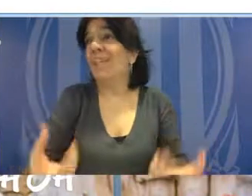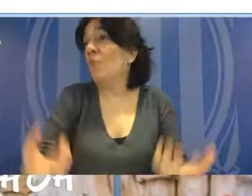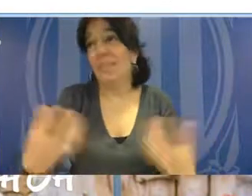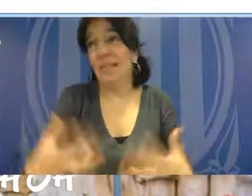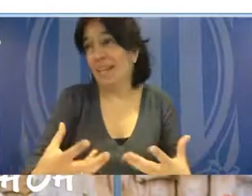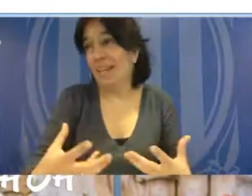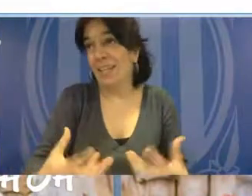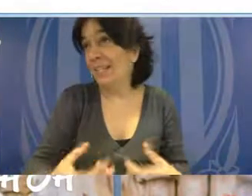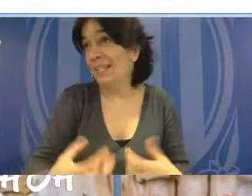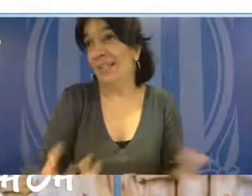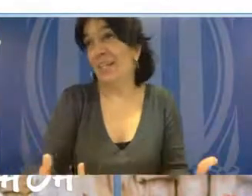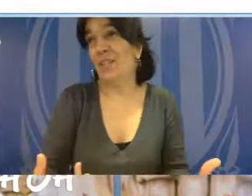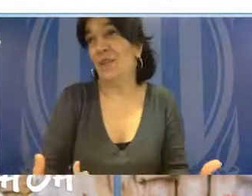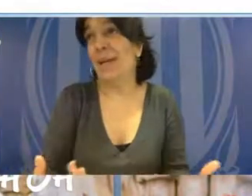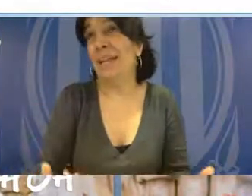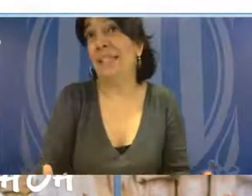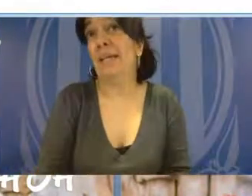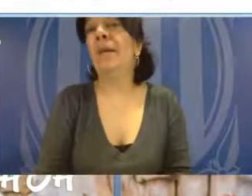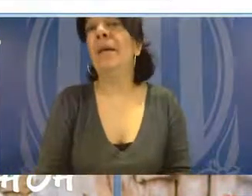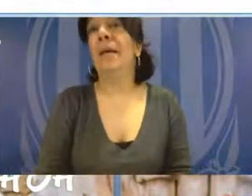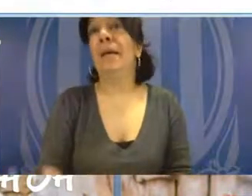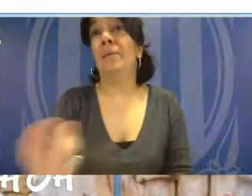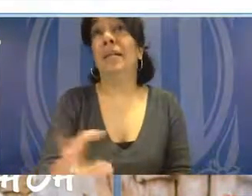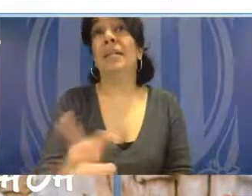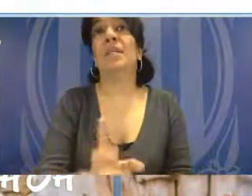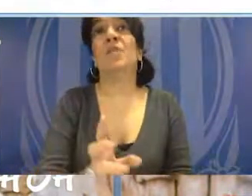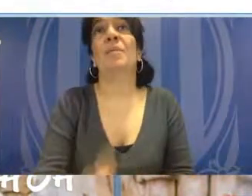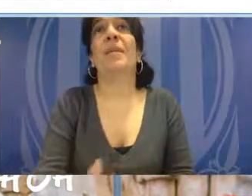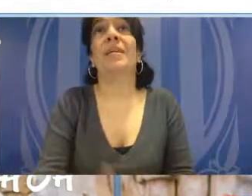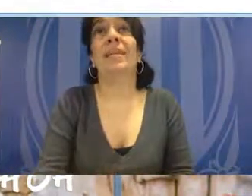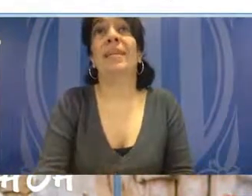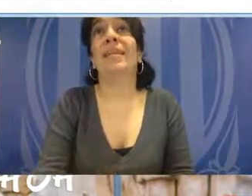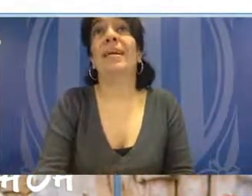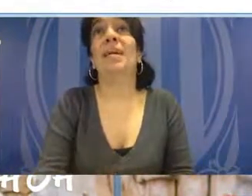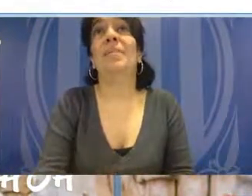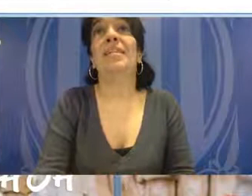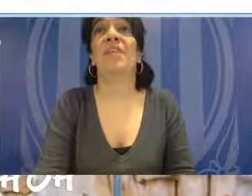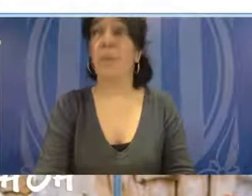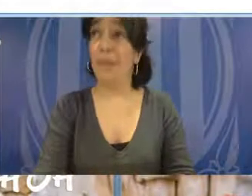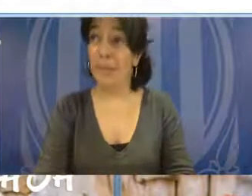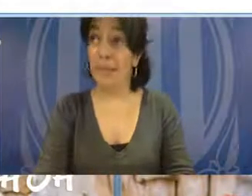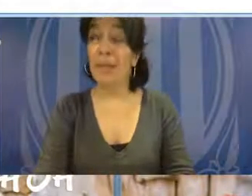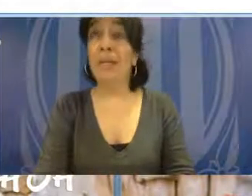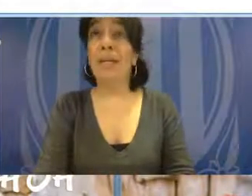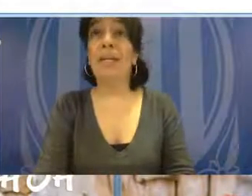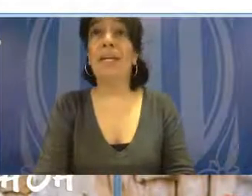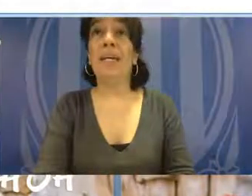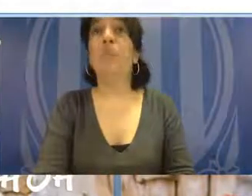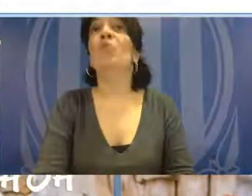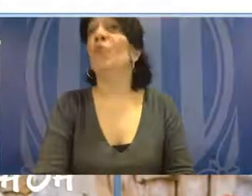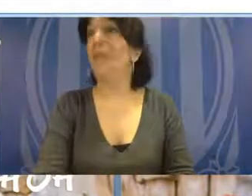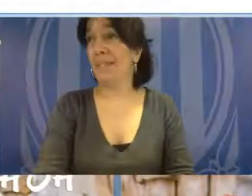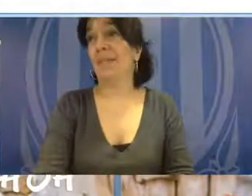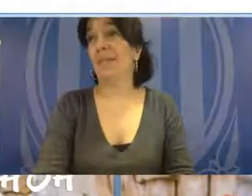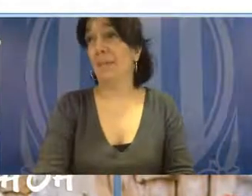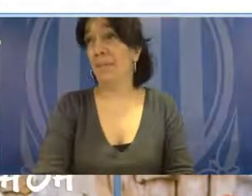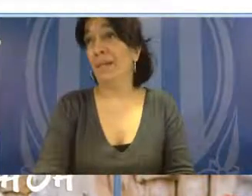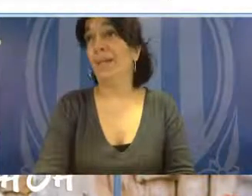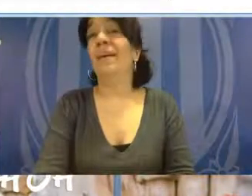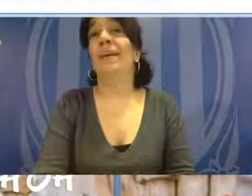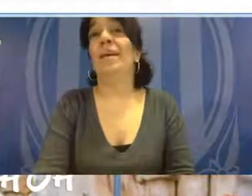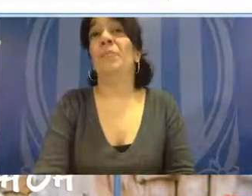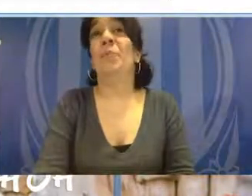de dir quan vinguis a Catalunya et sentiràs com a casa. La veritat és que es va presentar el mes de febrer i ha tingut molt èxit